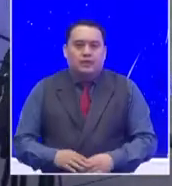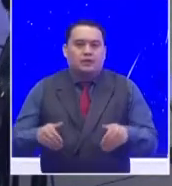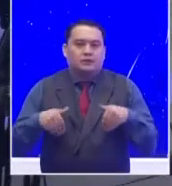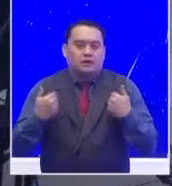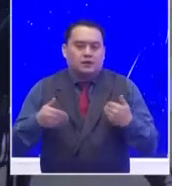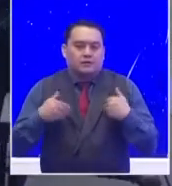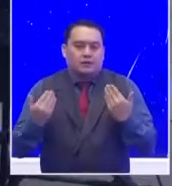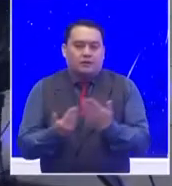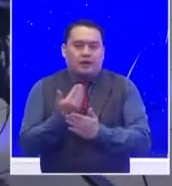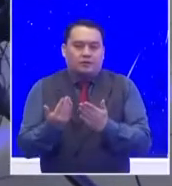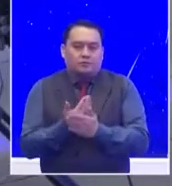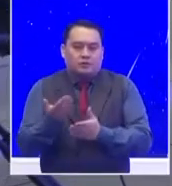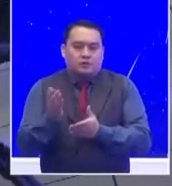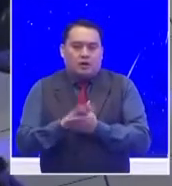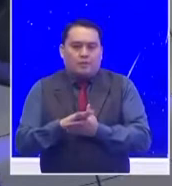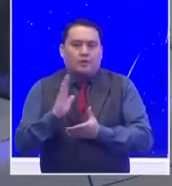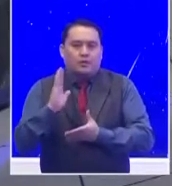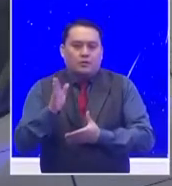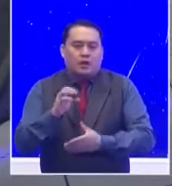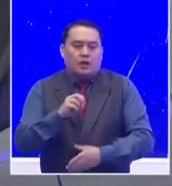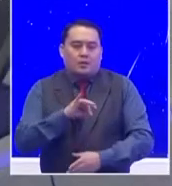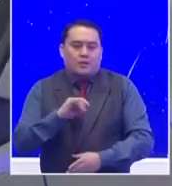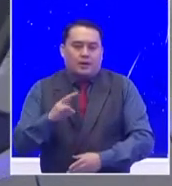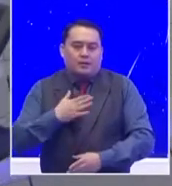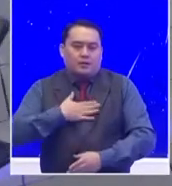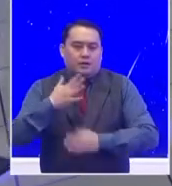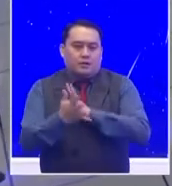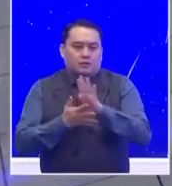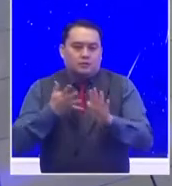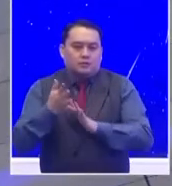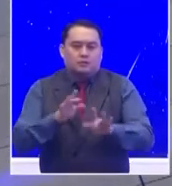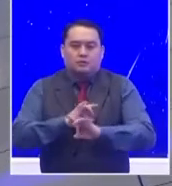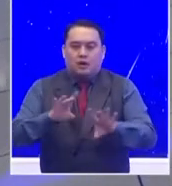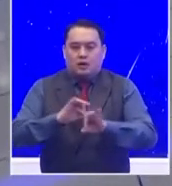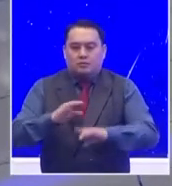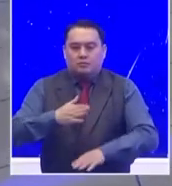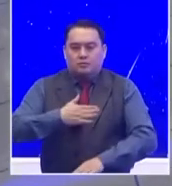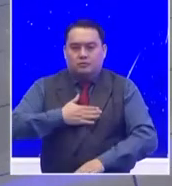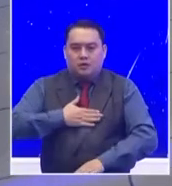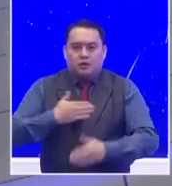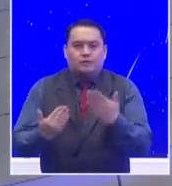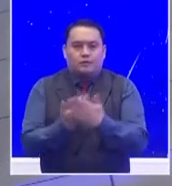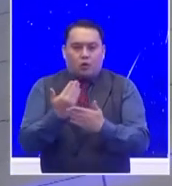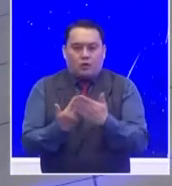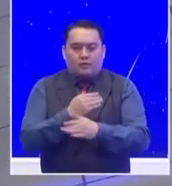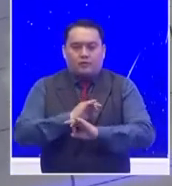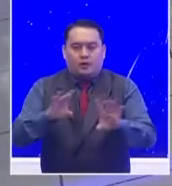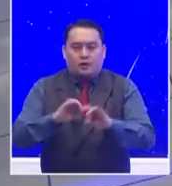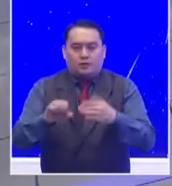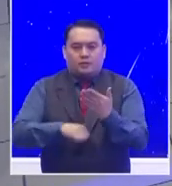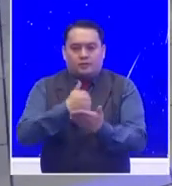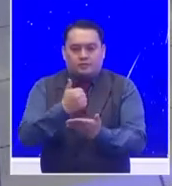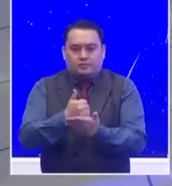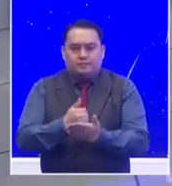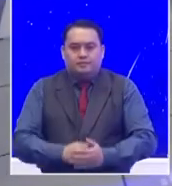Здравствуйте! Время новостей на телеканале ЖТСУ. В студии Леман Раимбеков, и сурдоперевод обеспечивает Марат Жумабеков. В начале выпуска коротко о